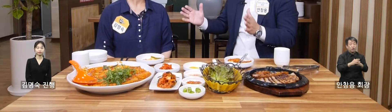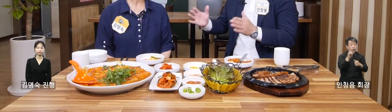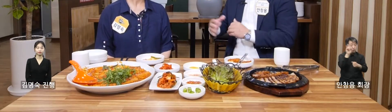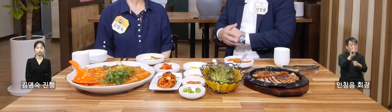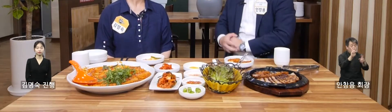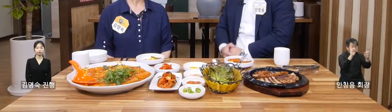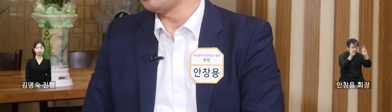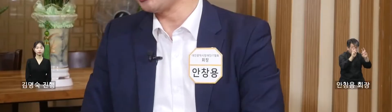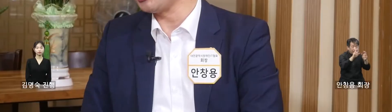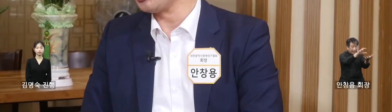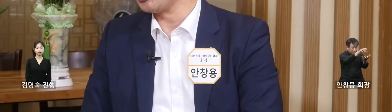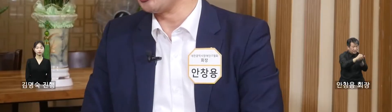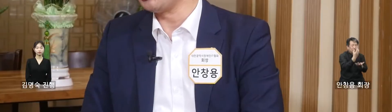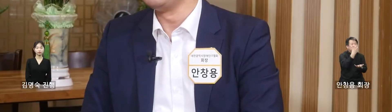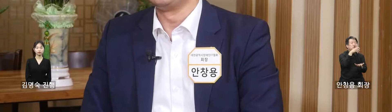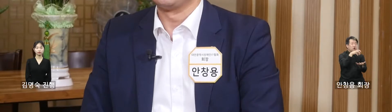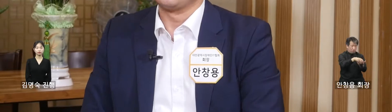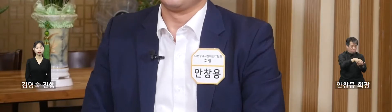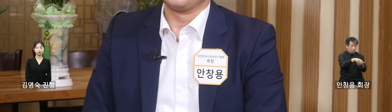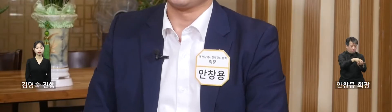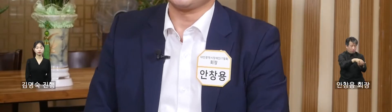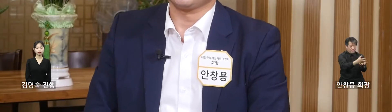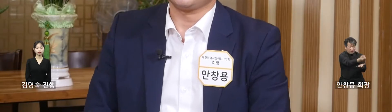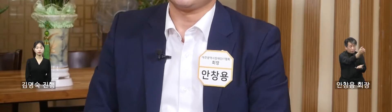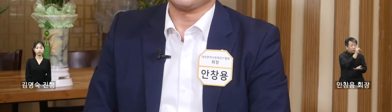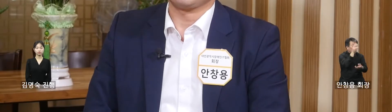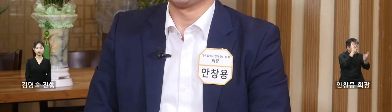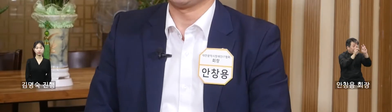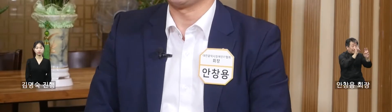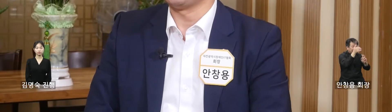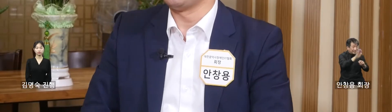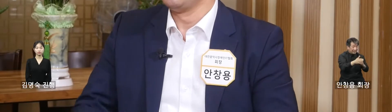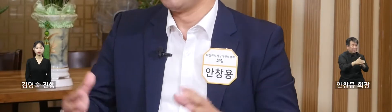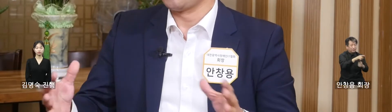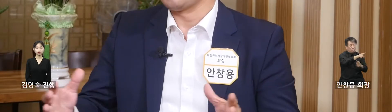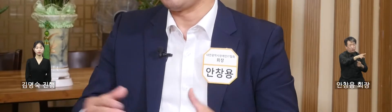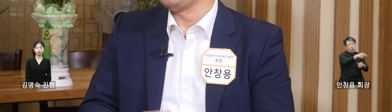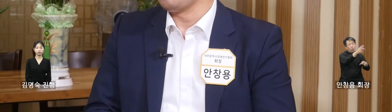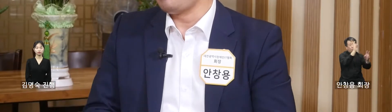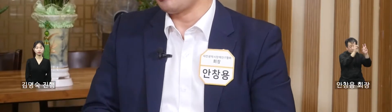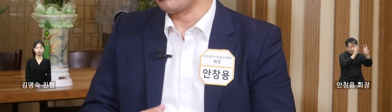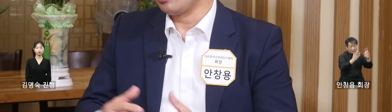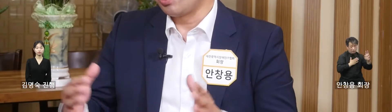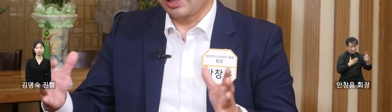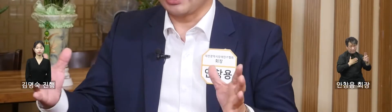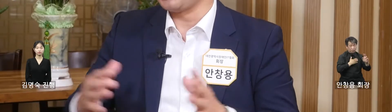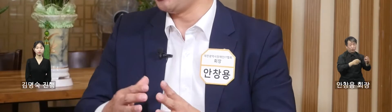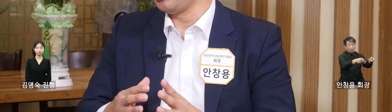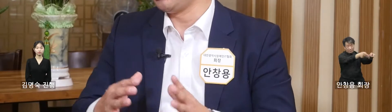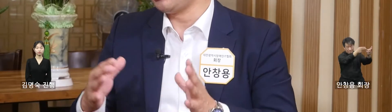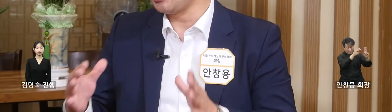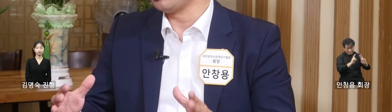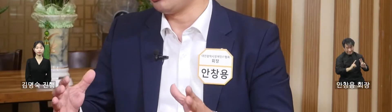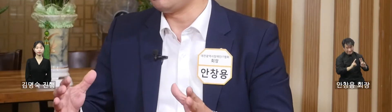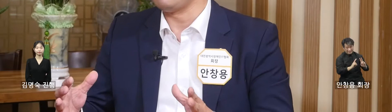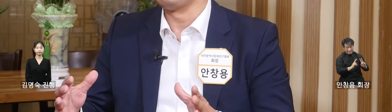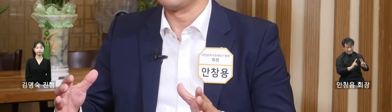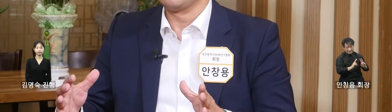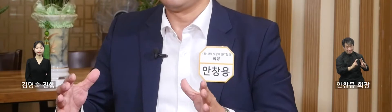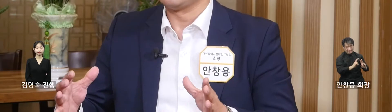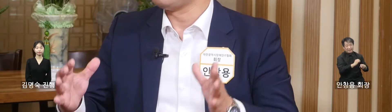있는 특허를 가지고 있는 회사가 있어요. 그 회사가 감사하게도 저희 IT협회하고 같이 일을